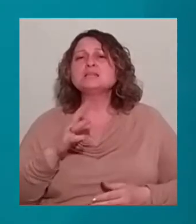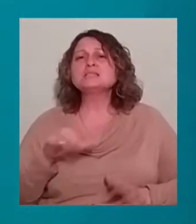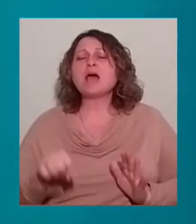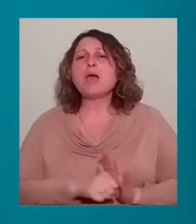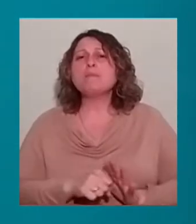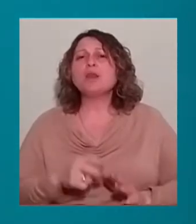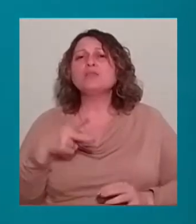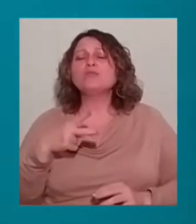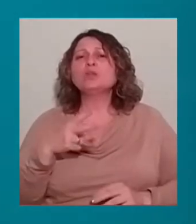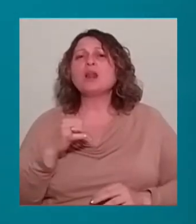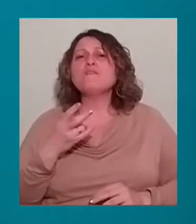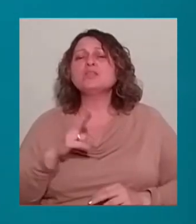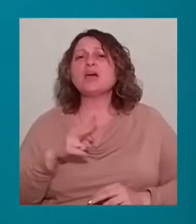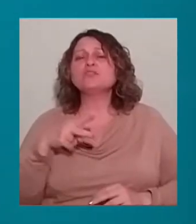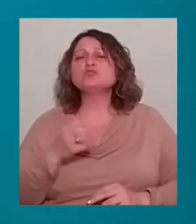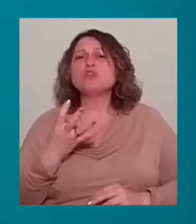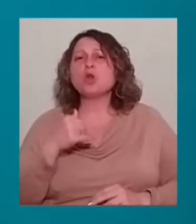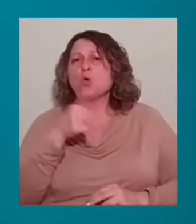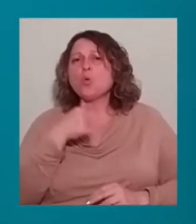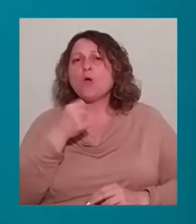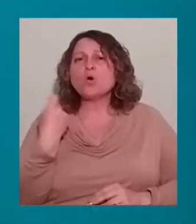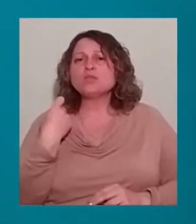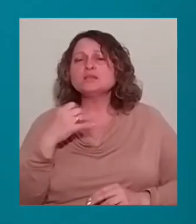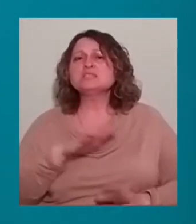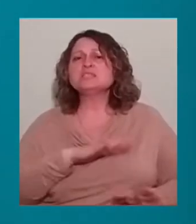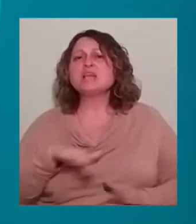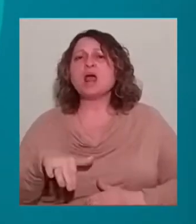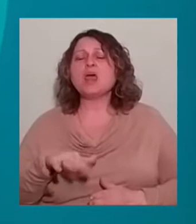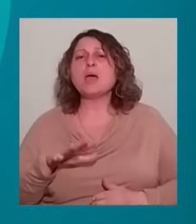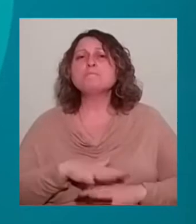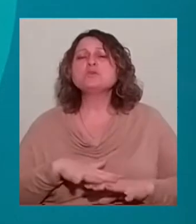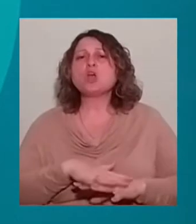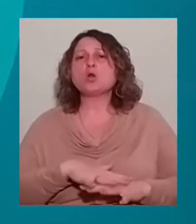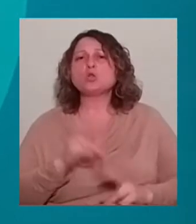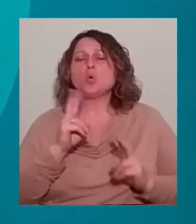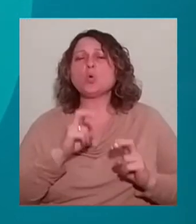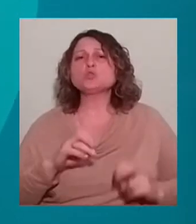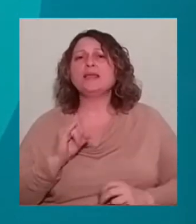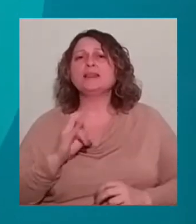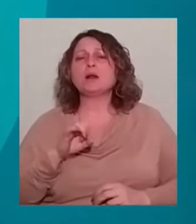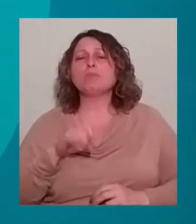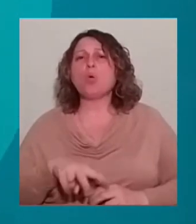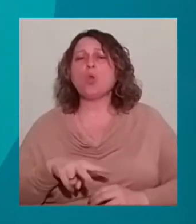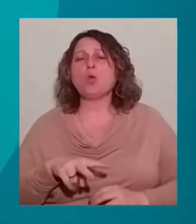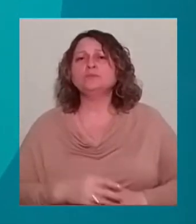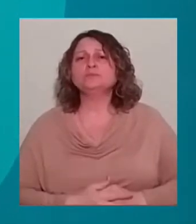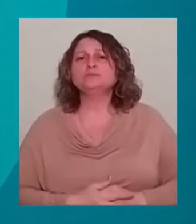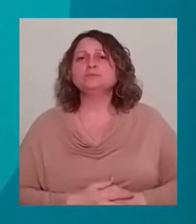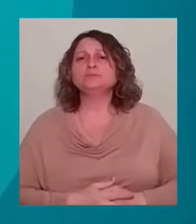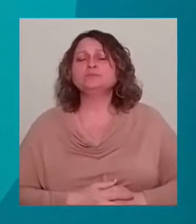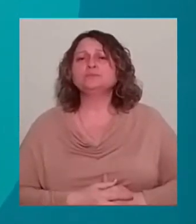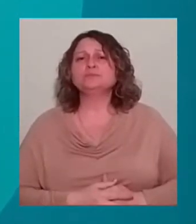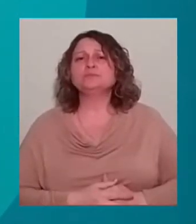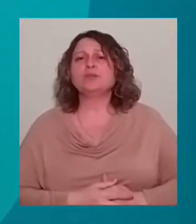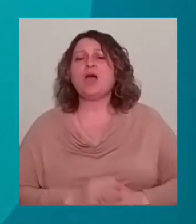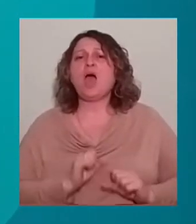травня 2014 року в Одесі, зняли з міжнародного розшуку Інтерпол. Інформацію про це журналістам Суспільного підтвердив його адвокат